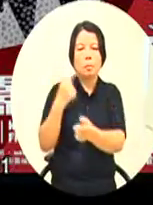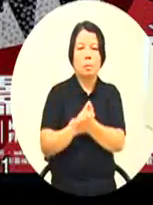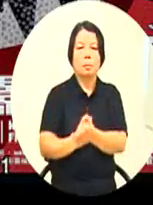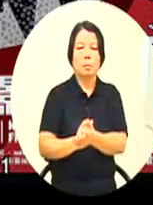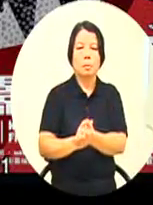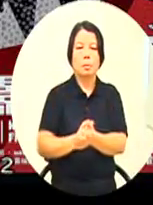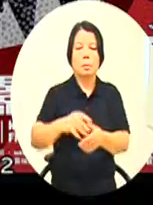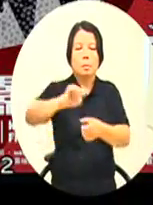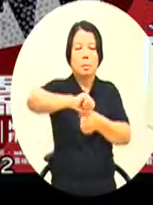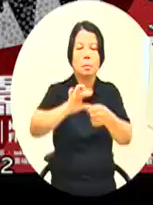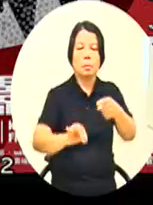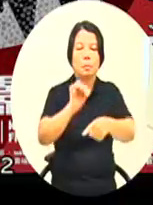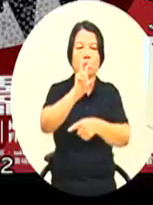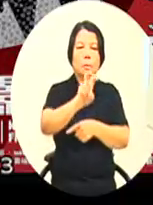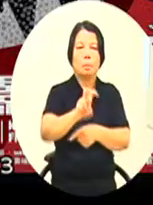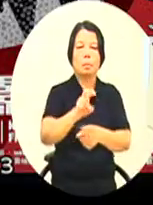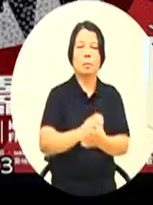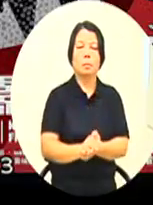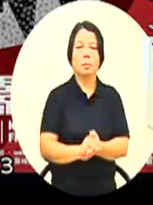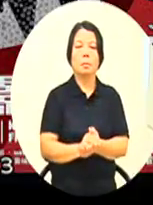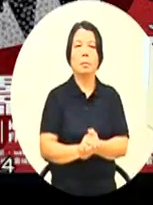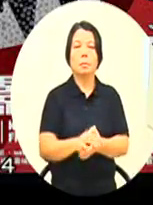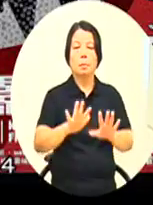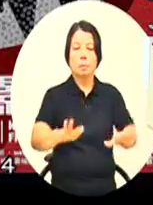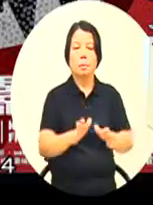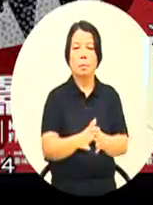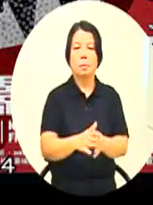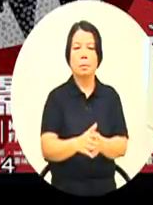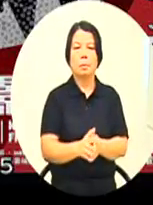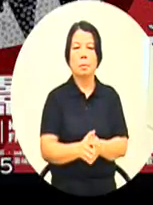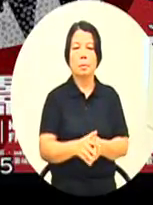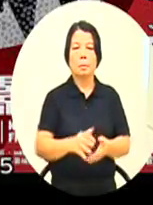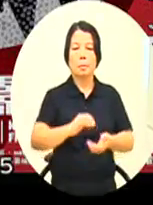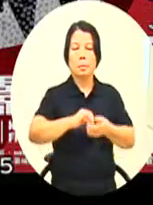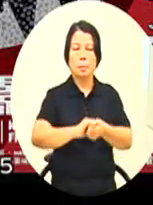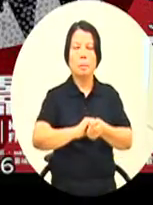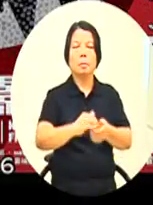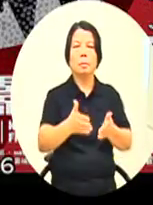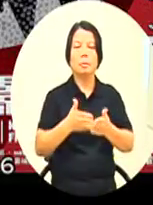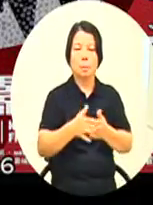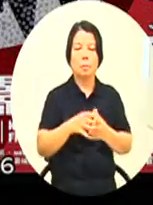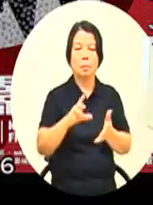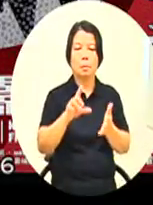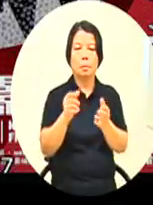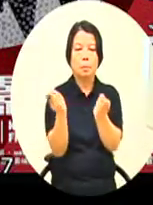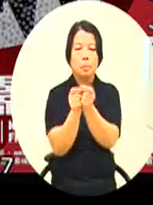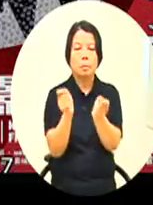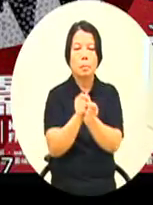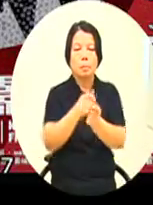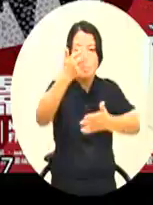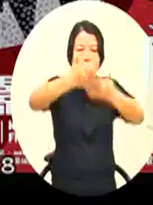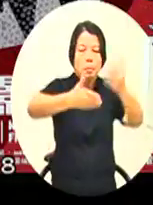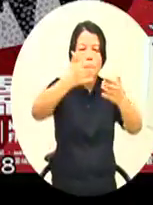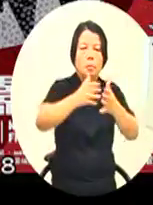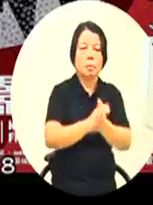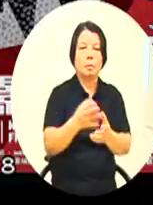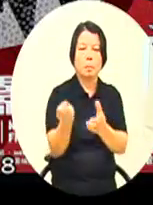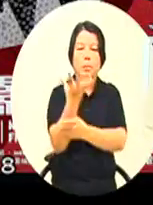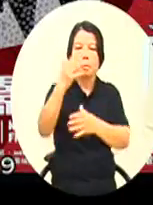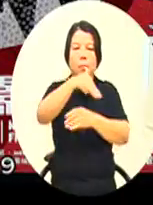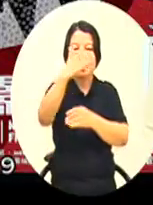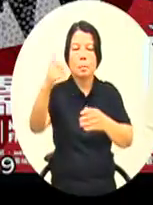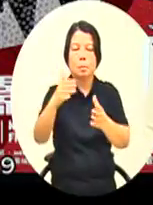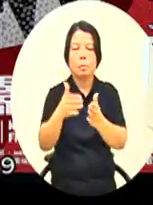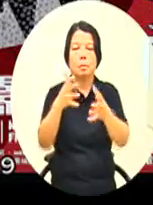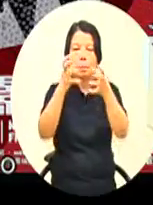长了20%。那今年我们也预定把这样的短片的竞赛在华山举行，